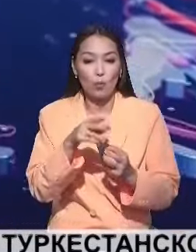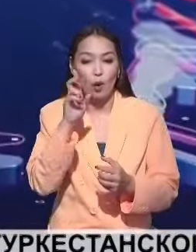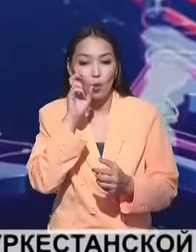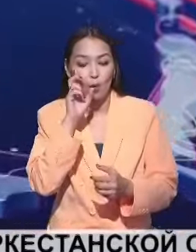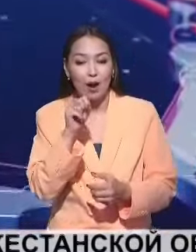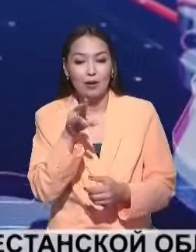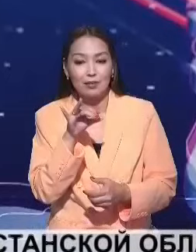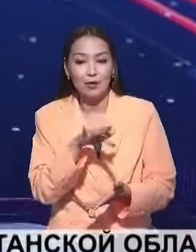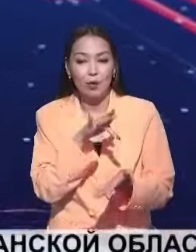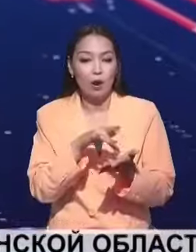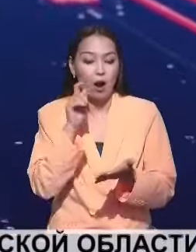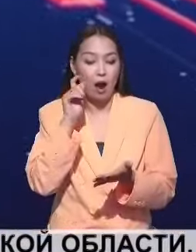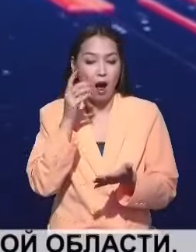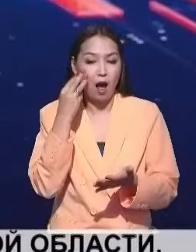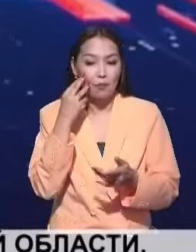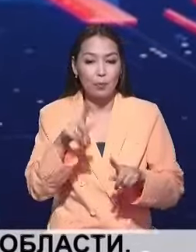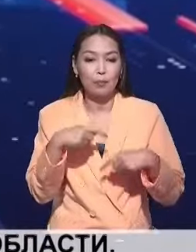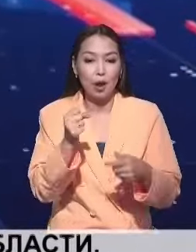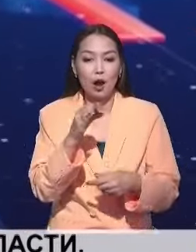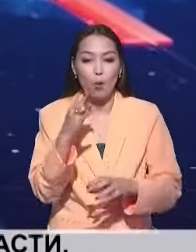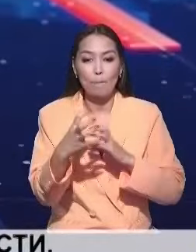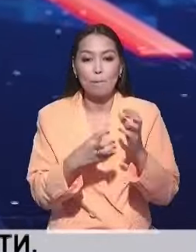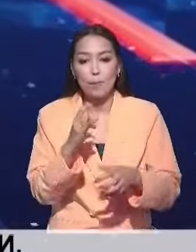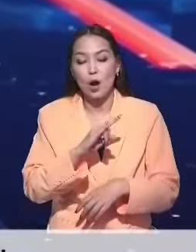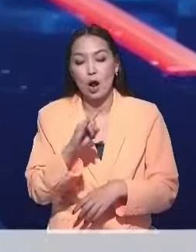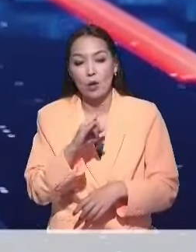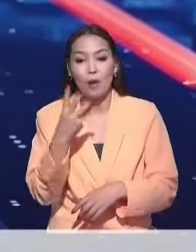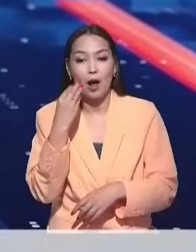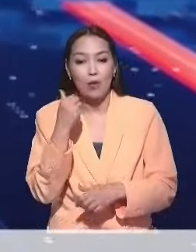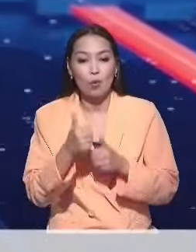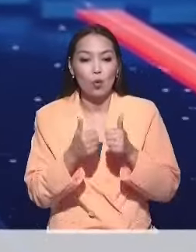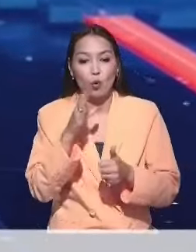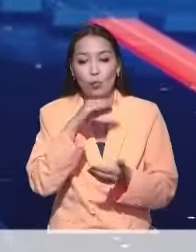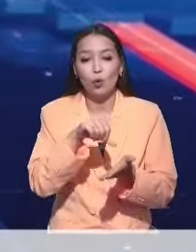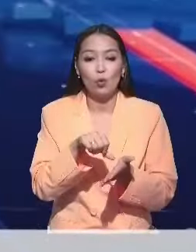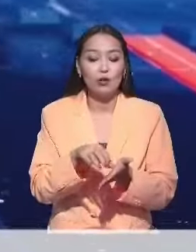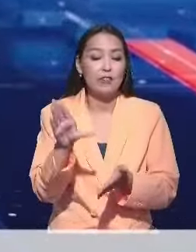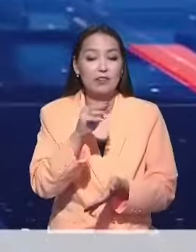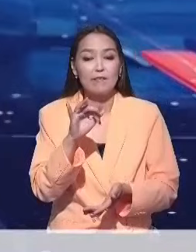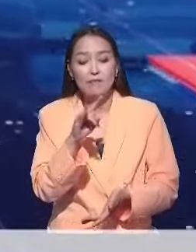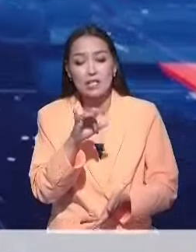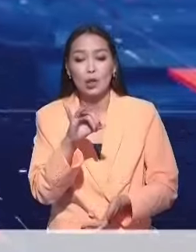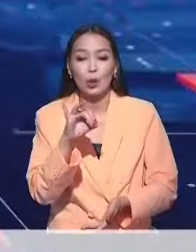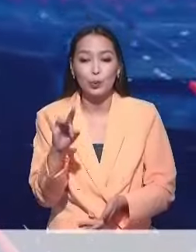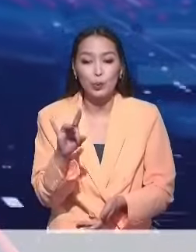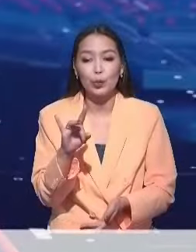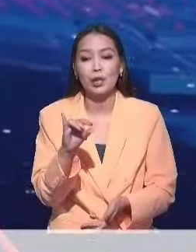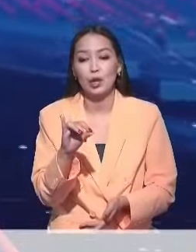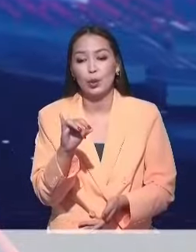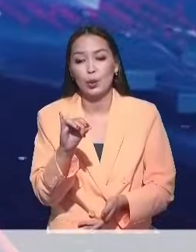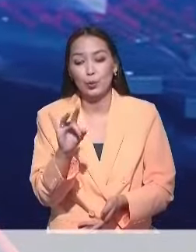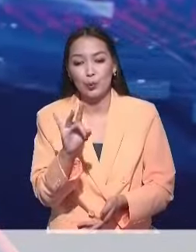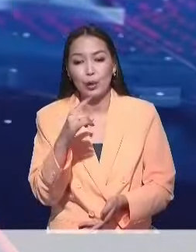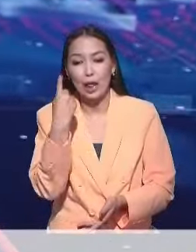активов города Алматы переданы в АО Международный аэропорт Алматы. В конкурсе могут принять участие все физические и юридические лица,